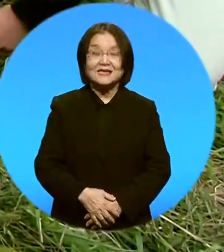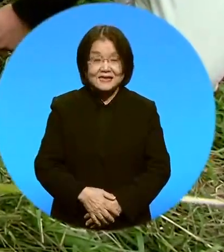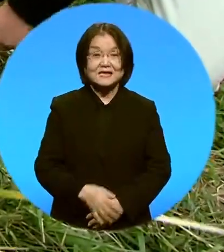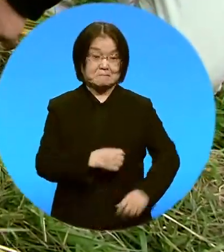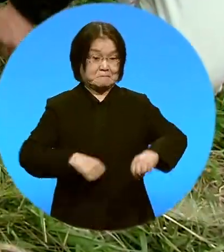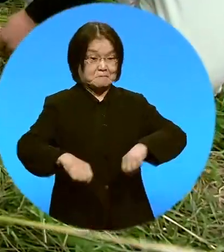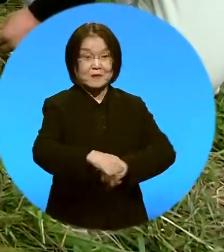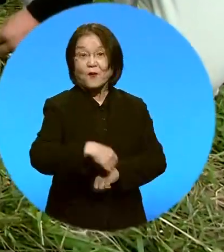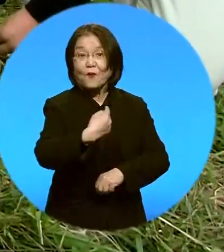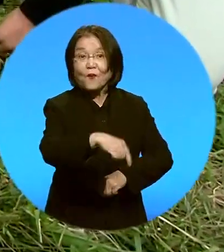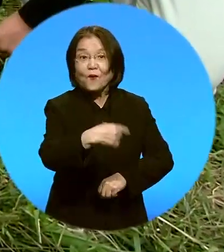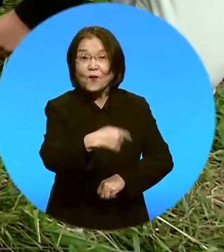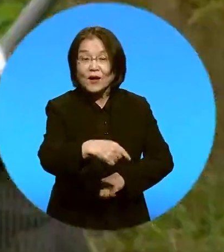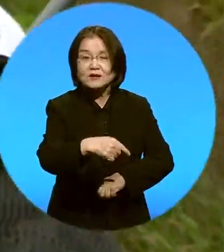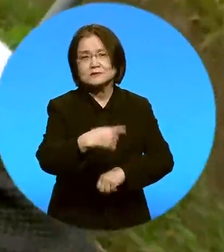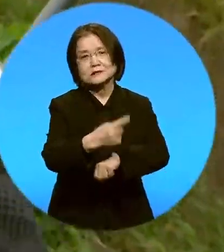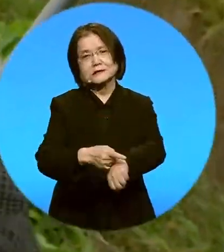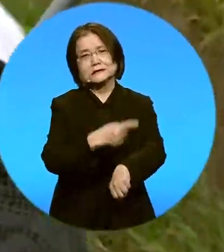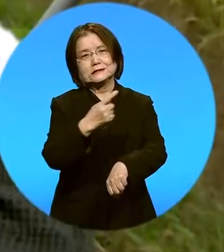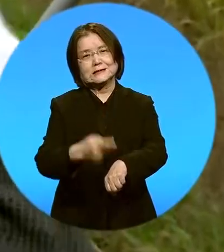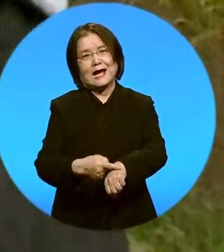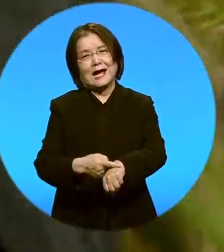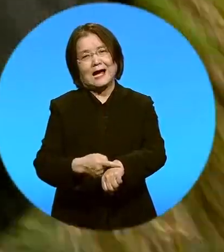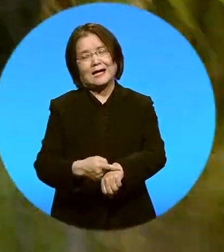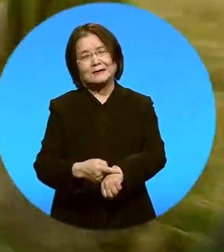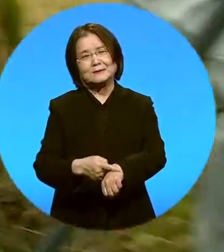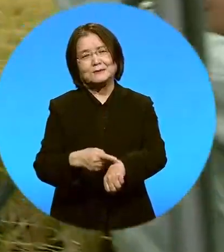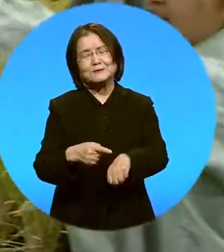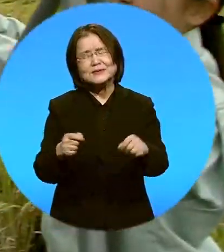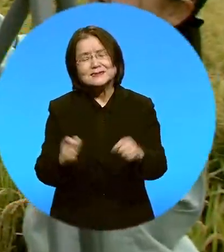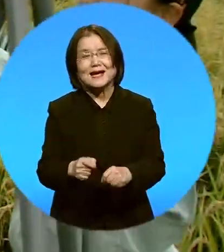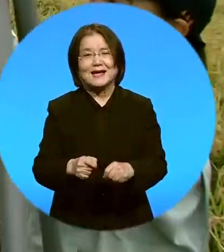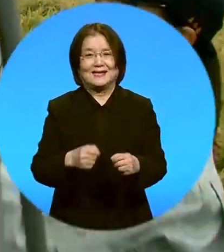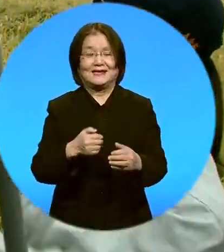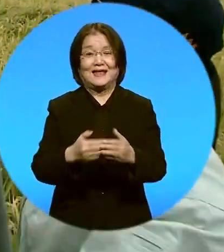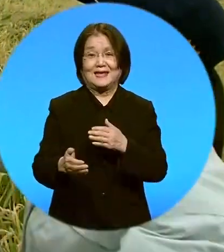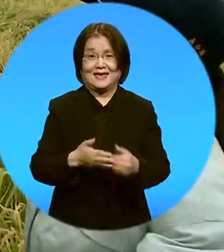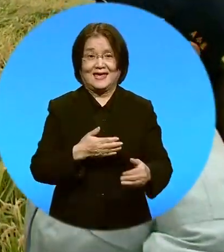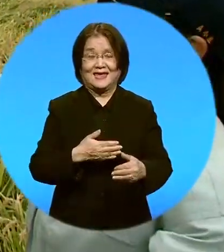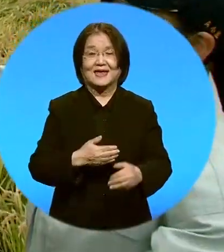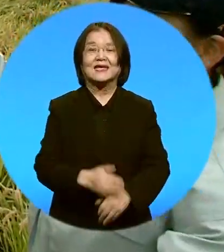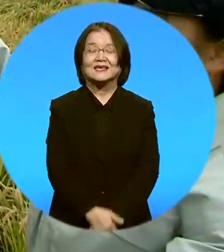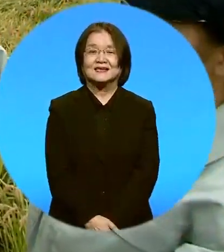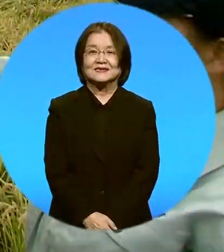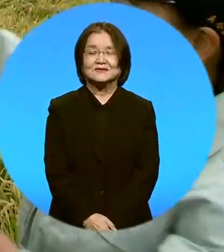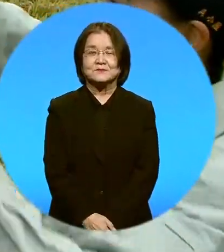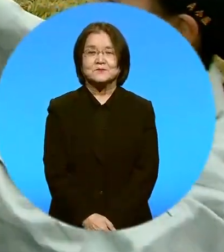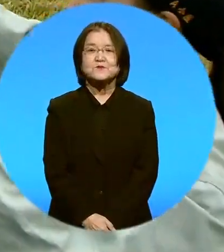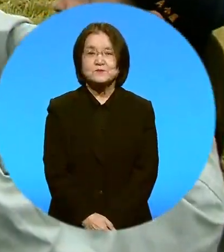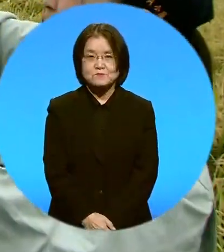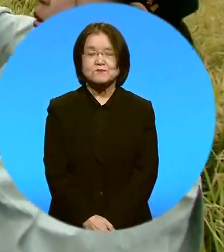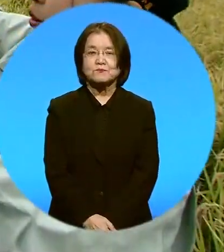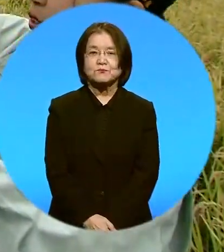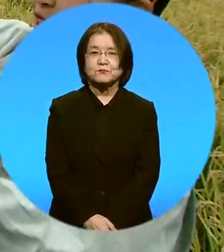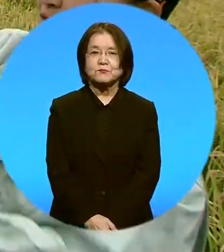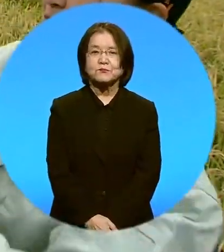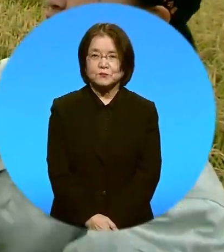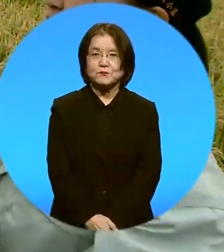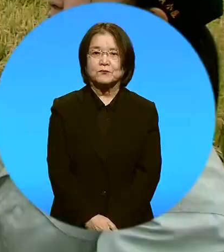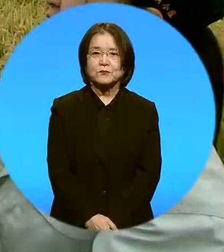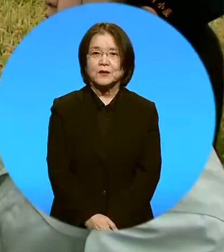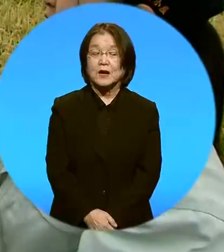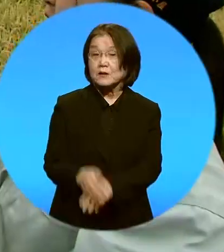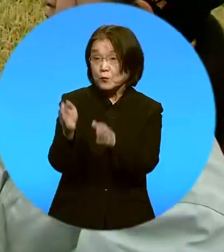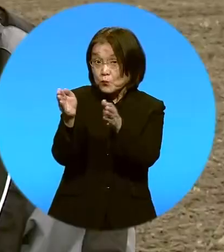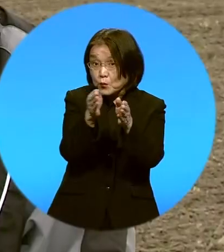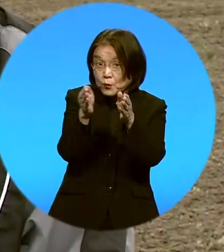教える側としてのおよそ1時間の稲刈り体験が終わりました。 でして奥に詰め